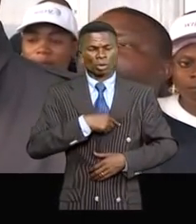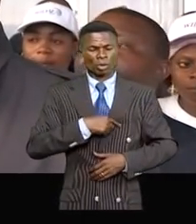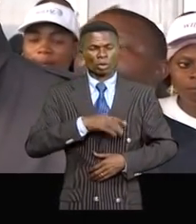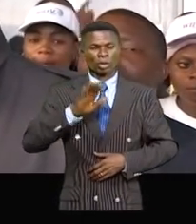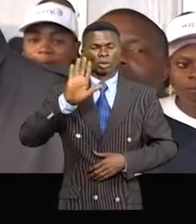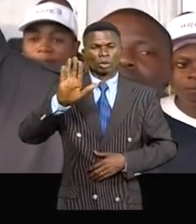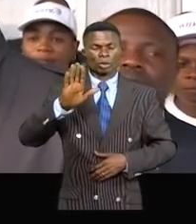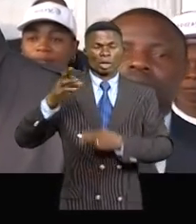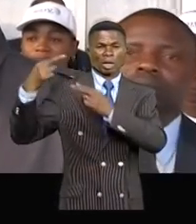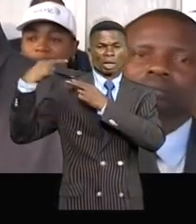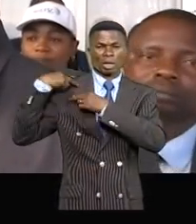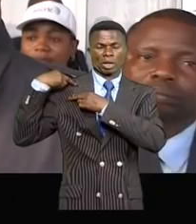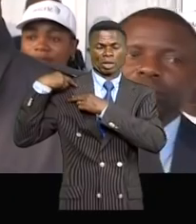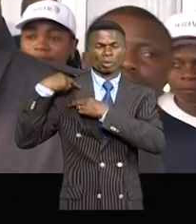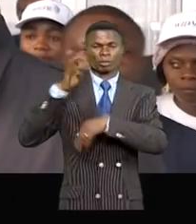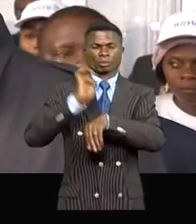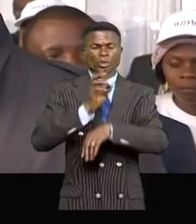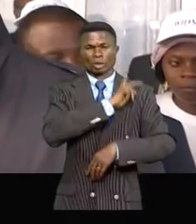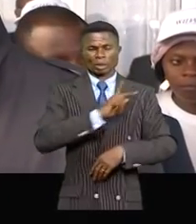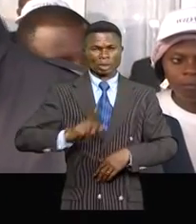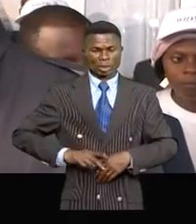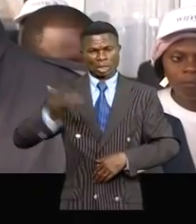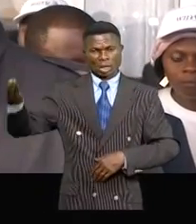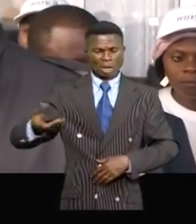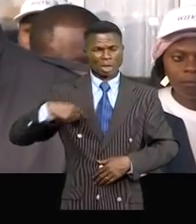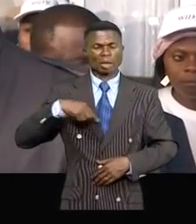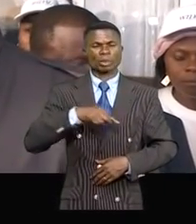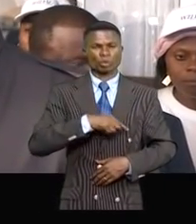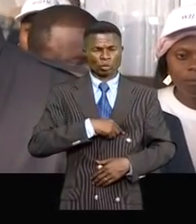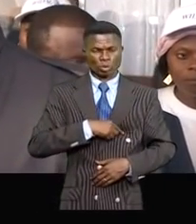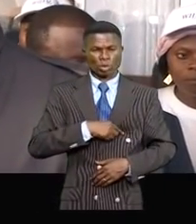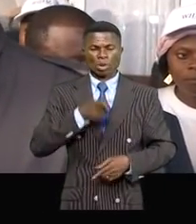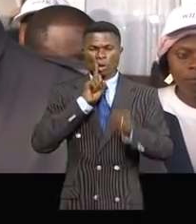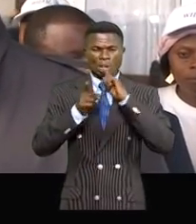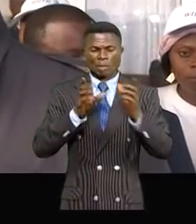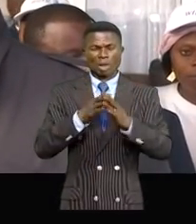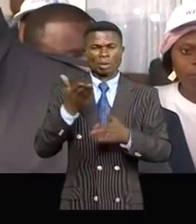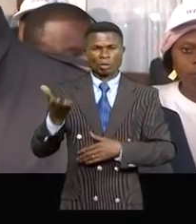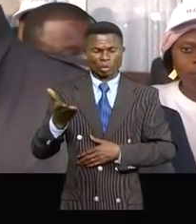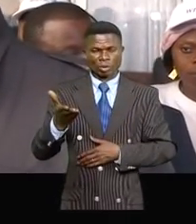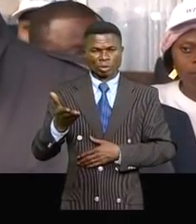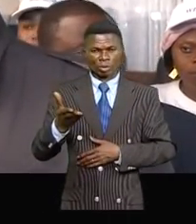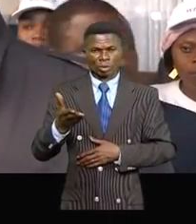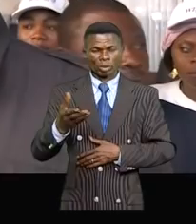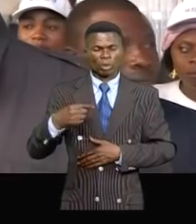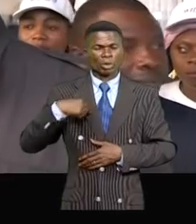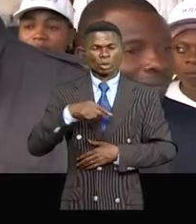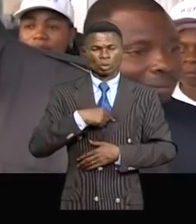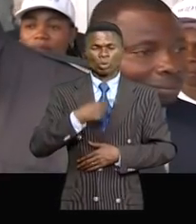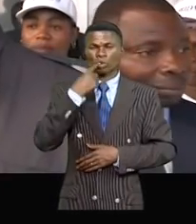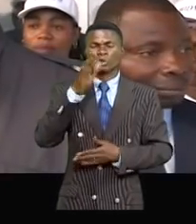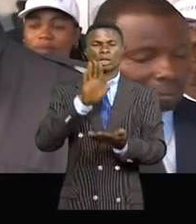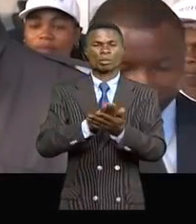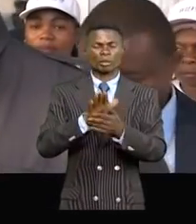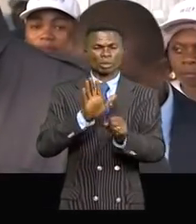éminence nous ait accordé cet entretien. C'est dont nous en profitons pour le remercier